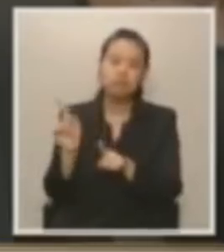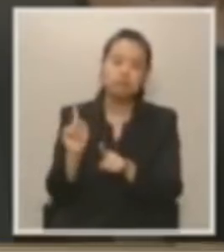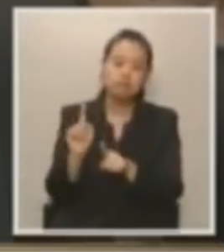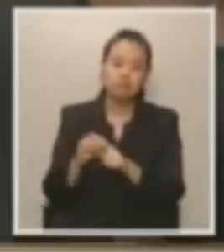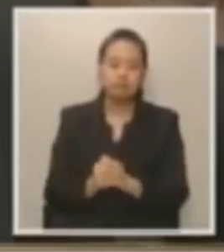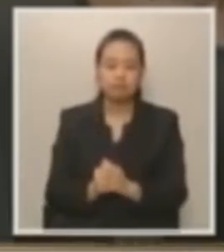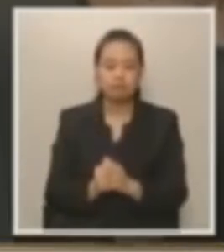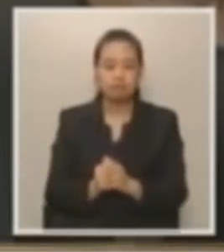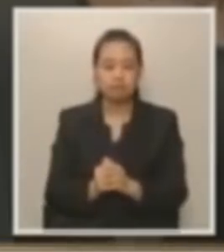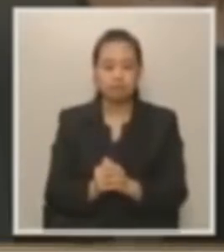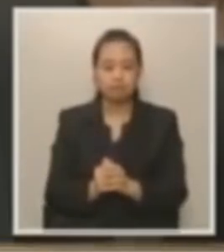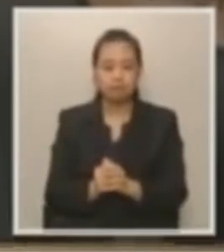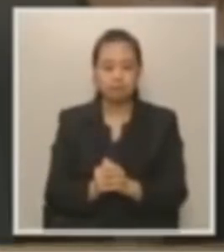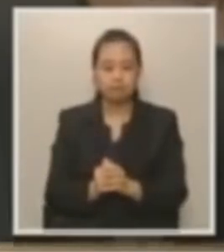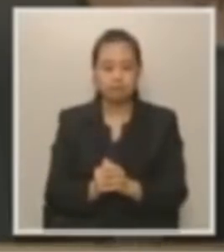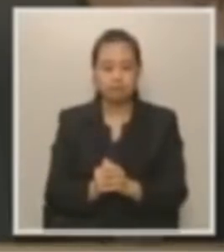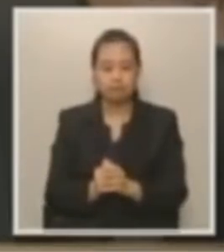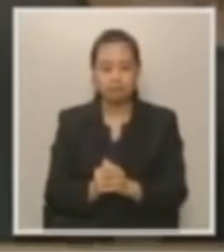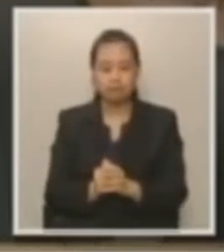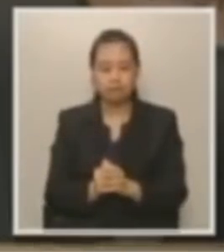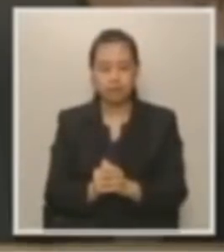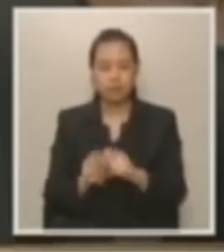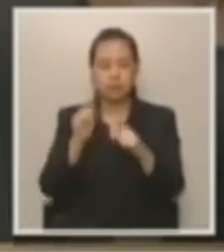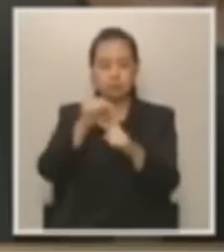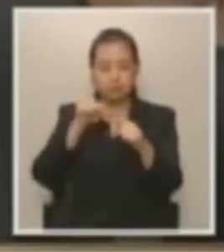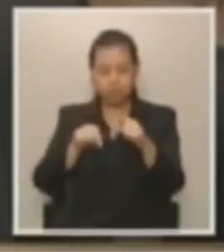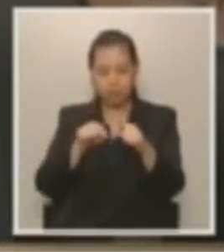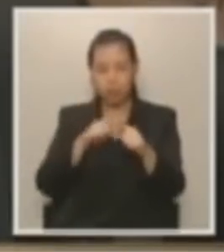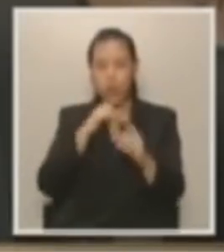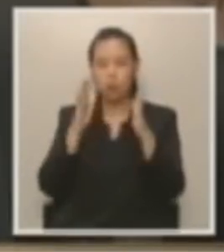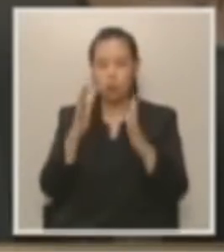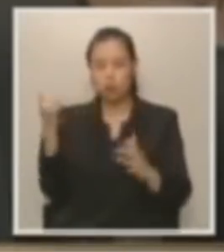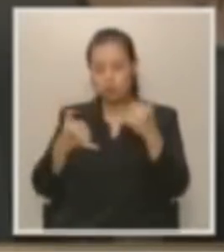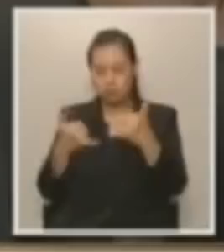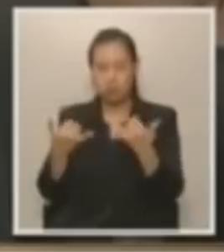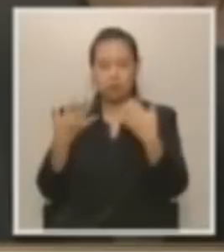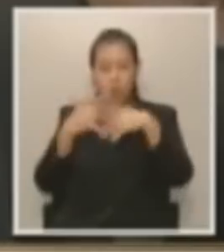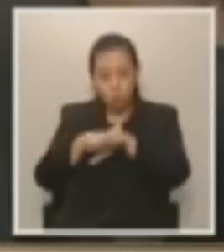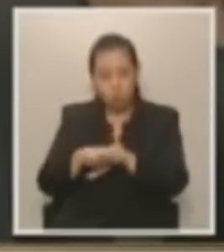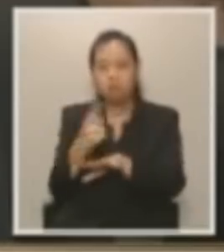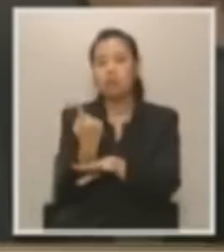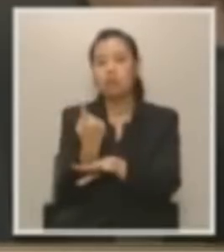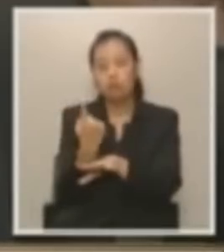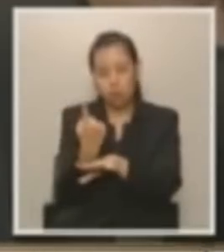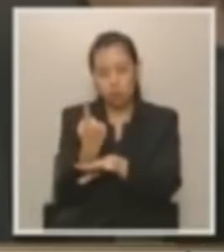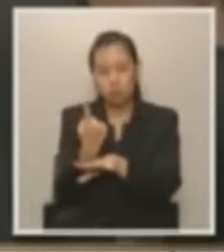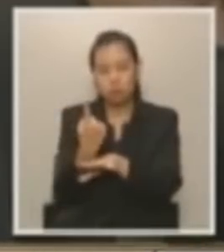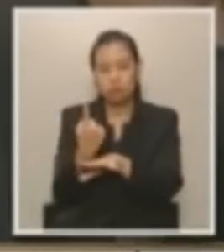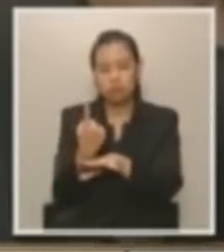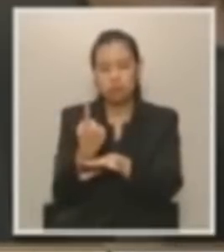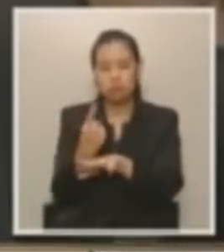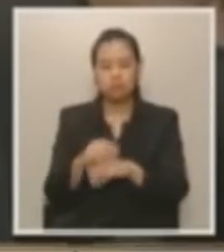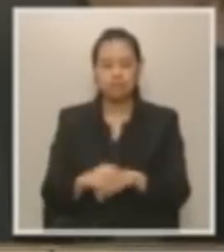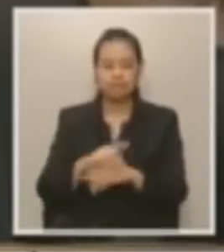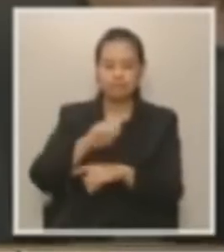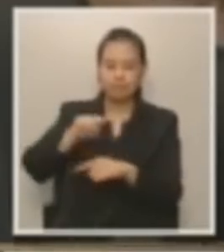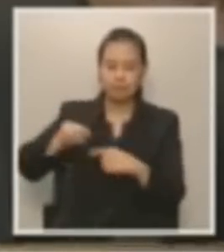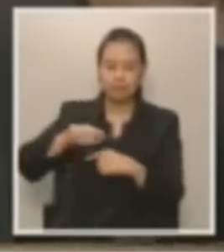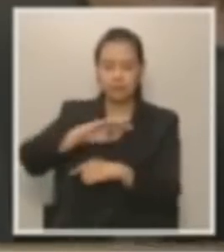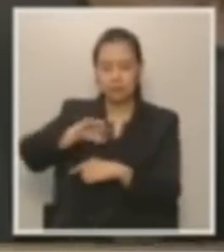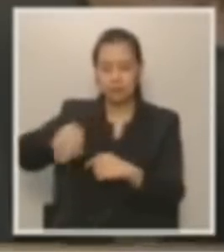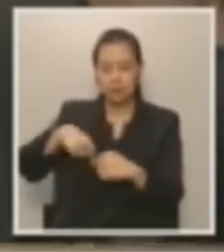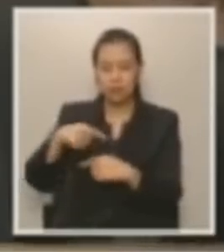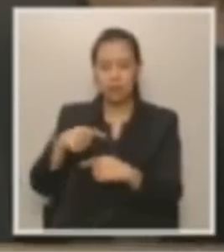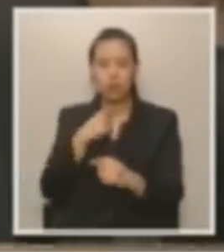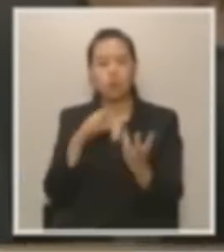วชี้วัดที่เป็นร้อยละของผู้เข้าร่วมอบรมเท่านั้นหรือร้อยละของโรงเรียนเท่านั้นเหล่านี้ไม่สะท้อนถึงคุณภ